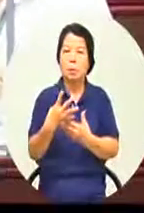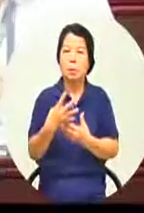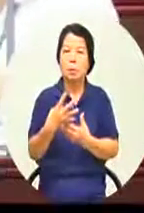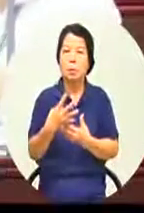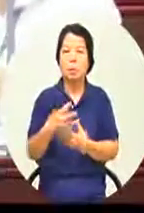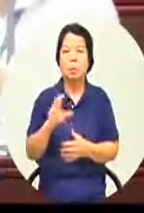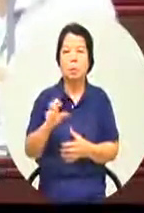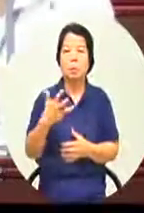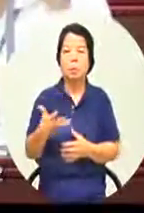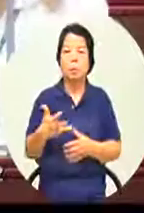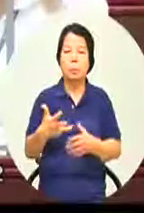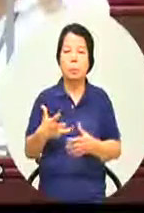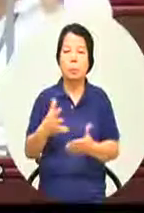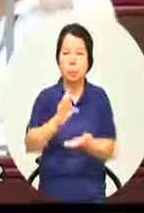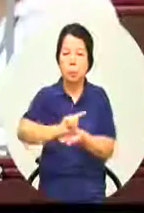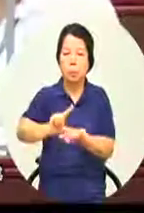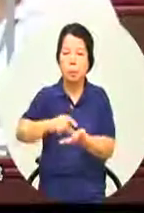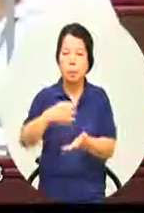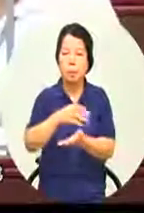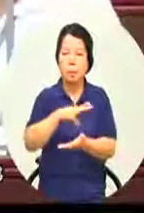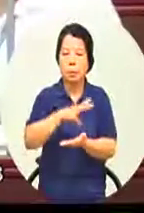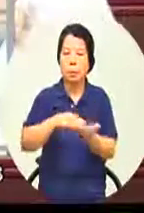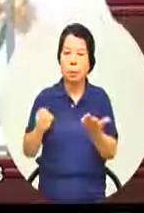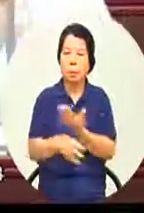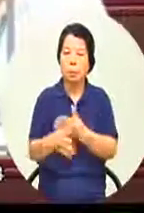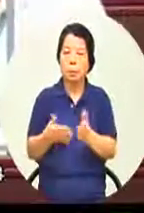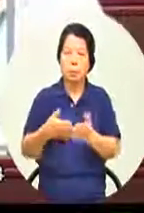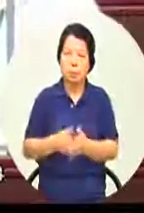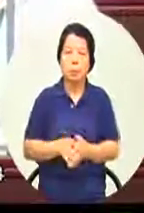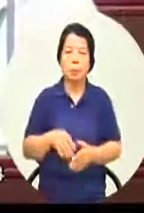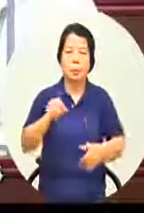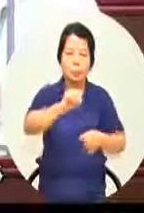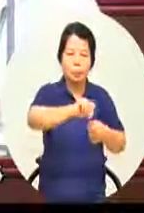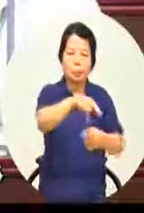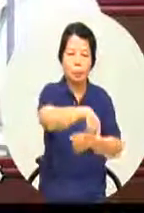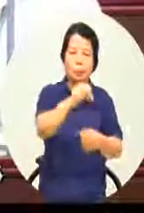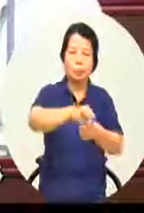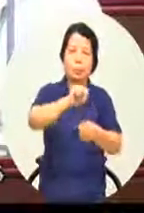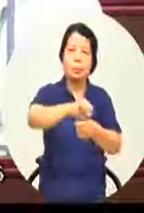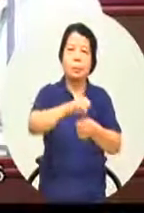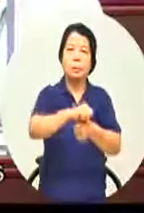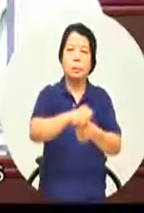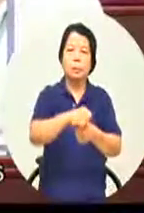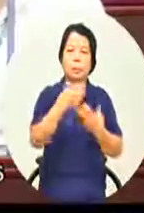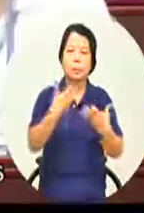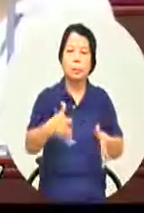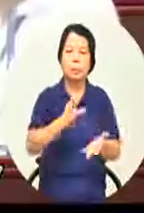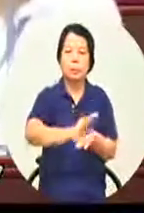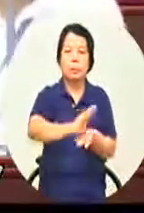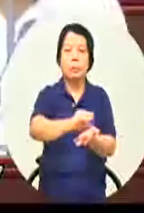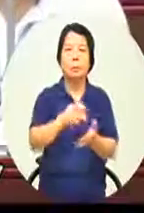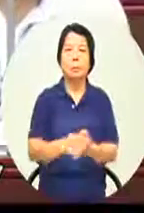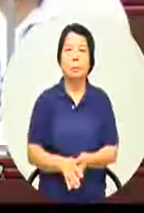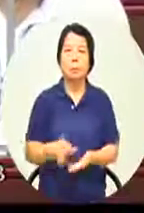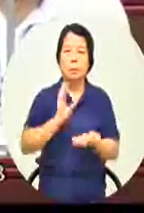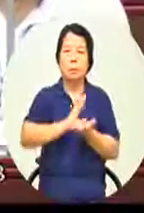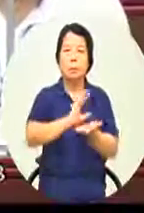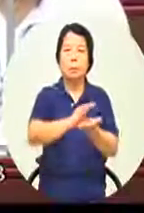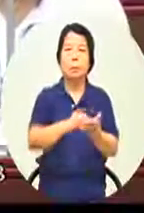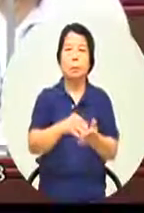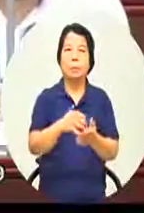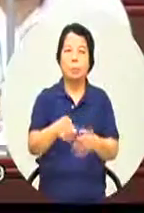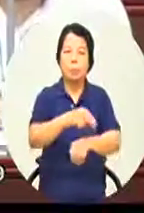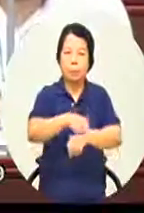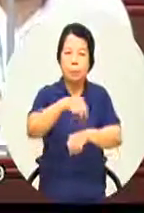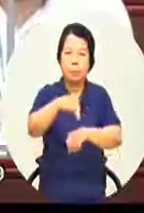478格哈、大概还可以增加300多格的这个空间，好，所以在停车的部分，我们事实上是有这样的一